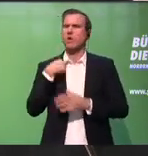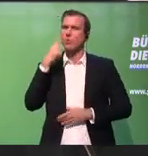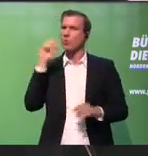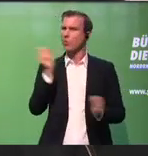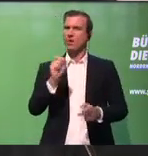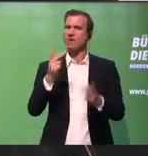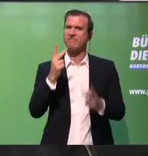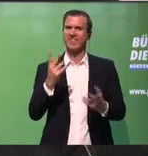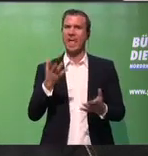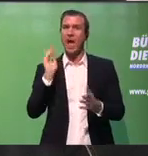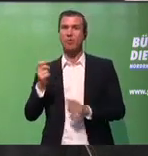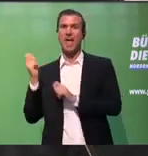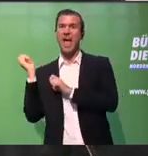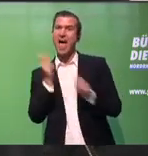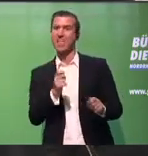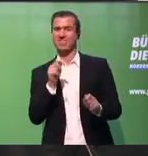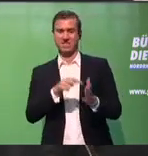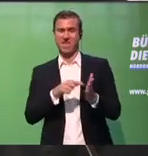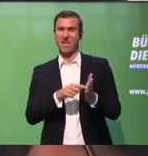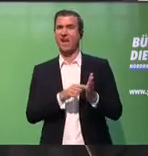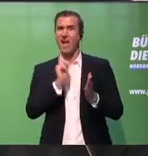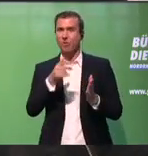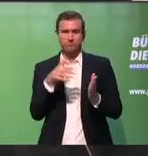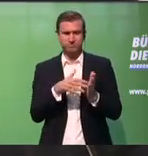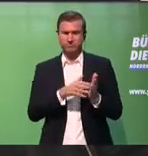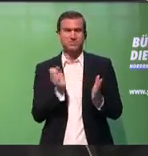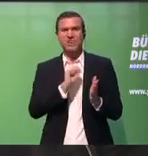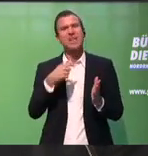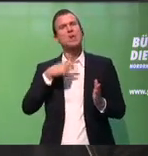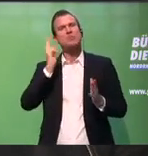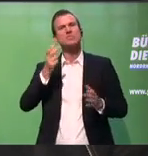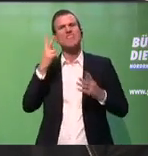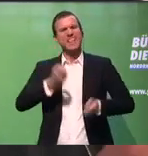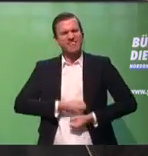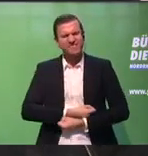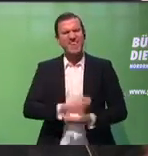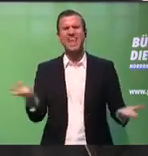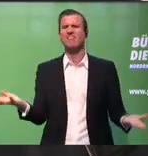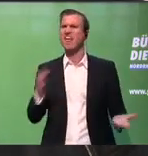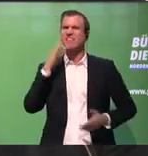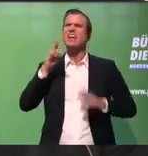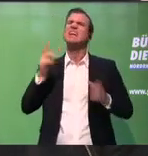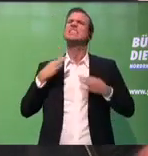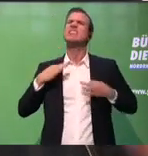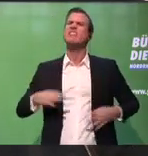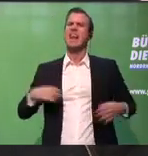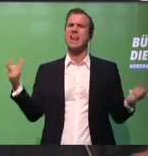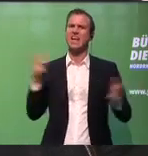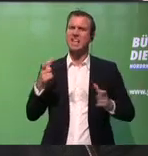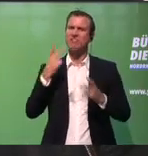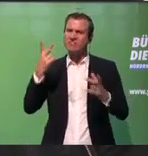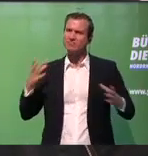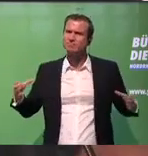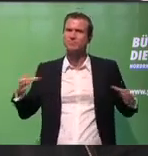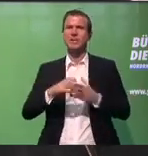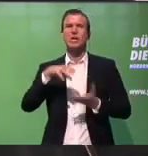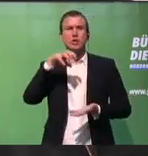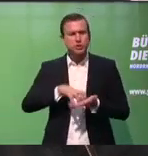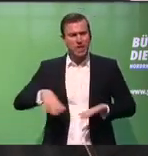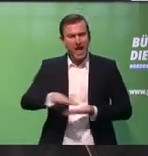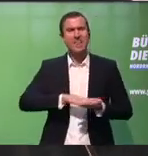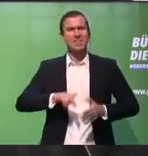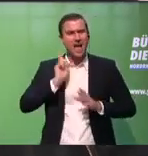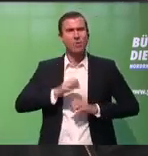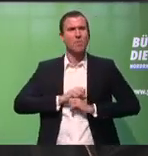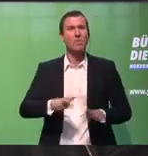sich auch im Antrag ganz zu Beginn, das sollten wir vielfältig zum Thema machen mit der Zivilgesellschaft in unseren Städten, aber auch